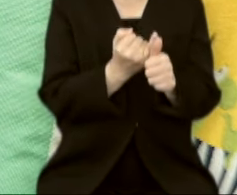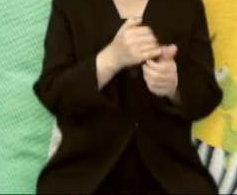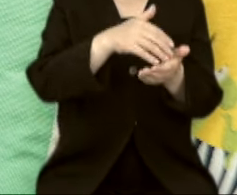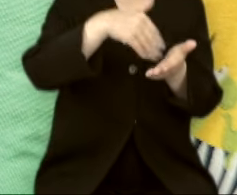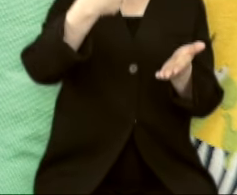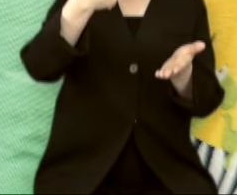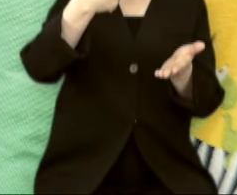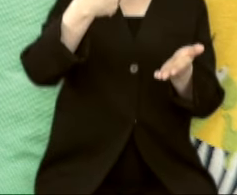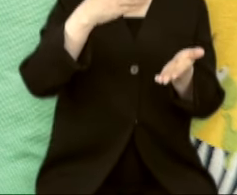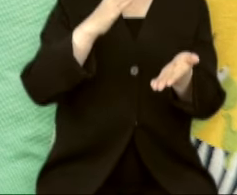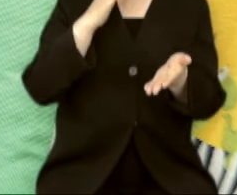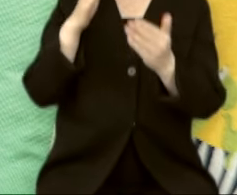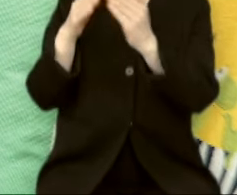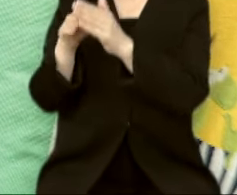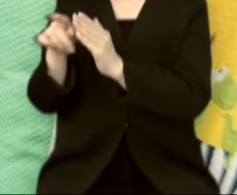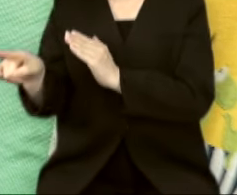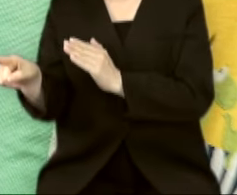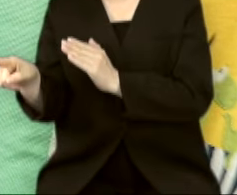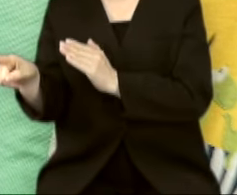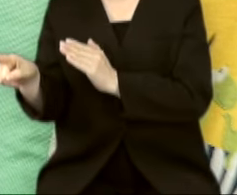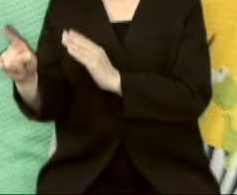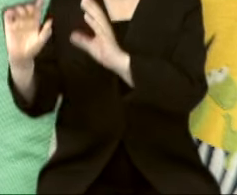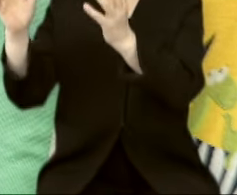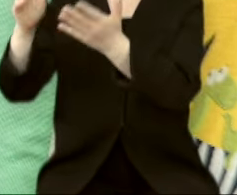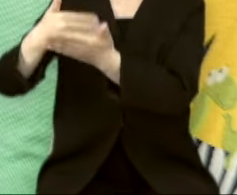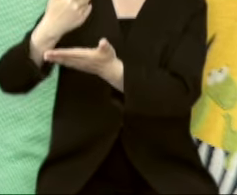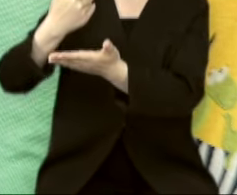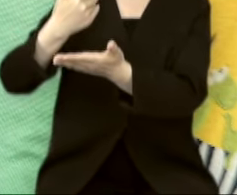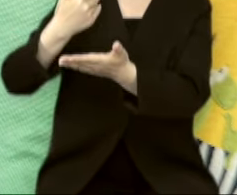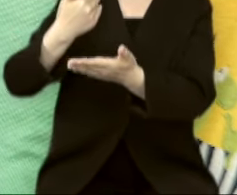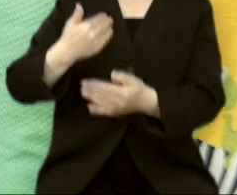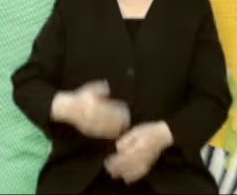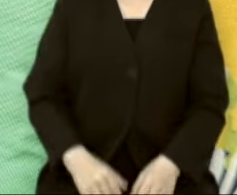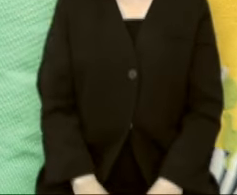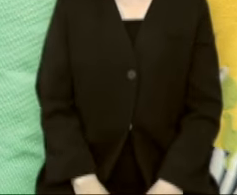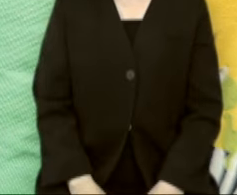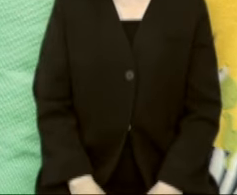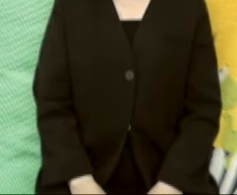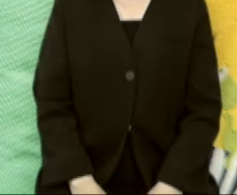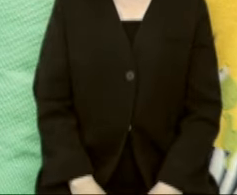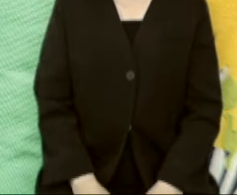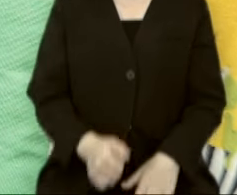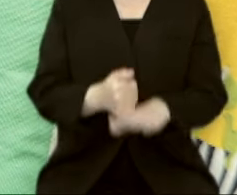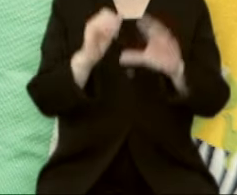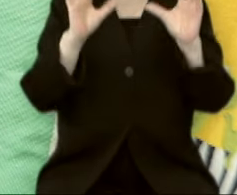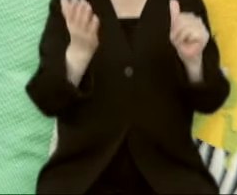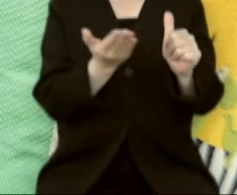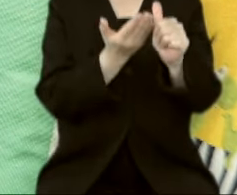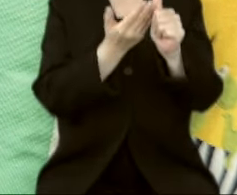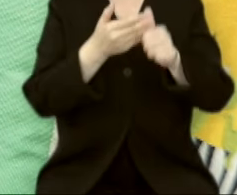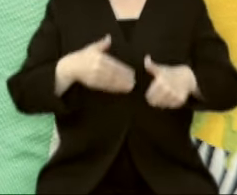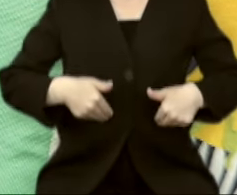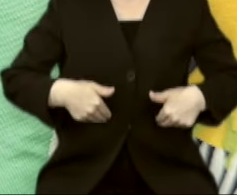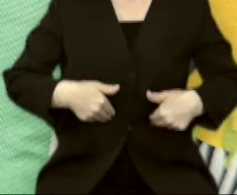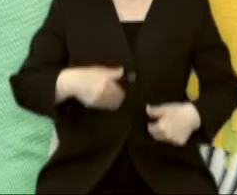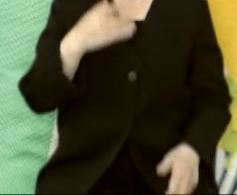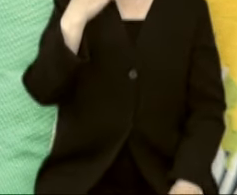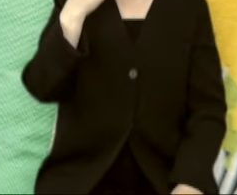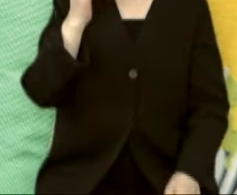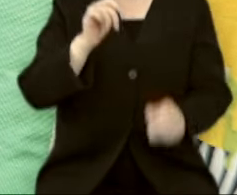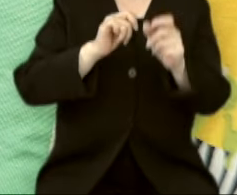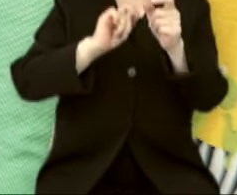시집에서 쫓겨나서 친정을 가면 친정에서도 환영을 하질 않아요. 네. 그래서 이제 아이들을 키워야 되니까